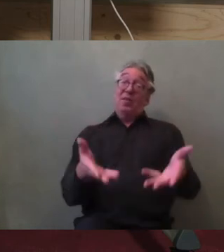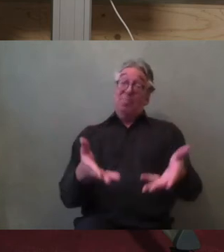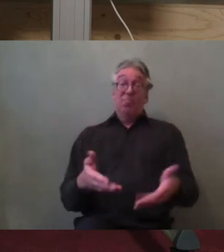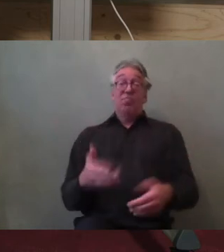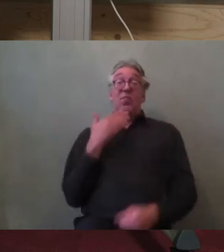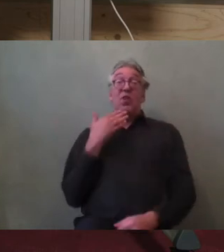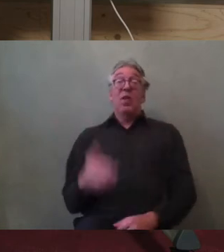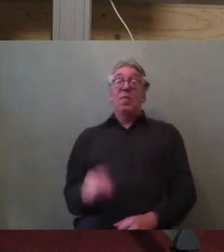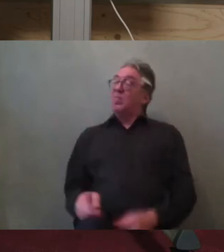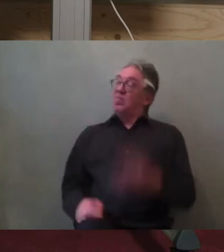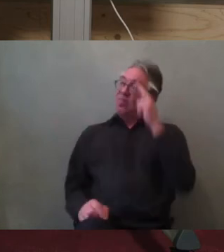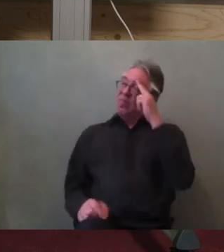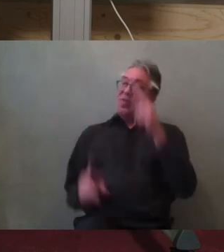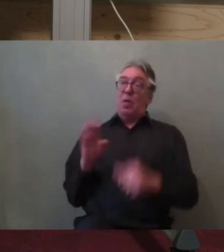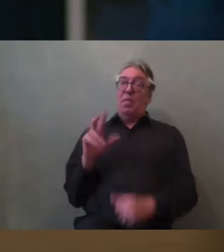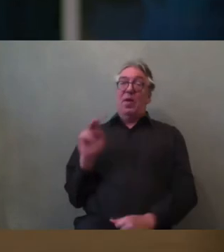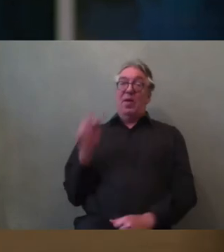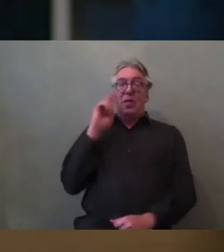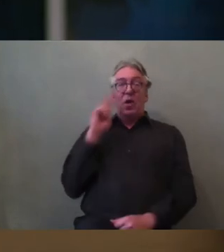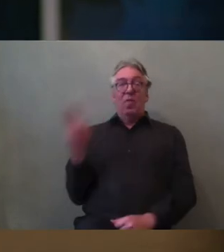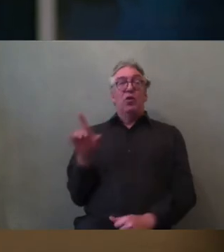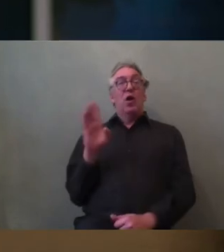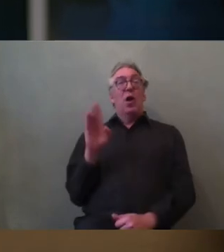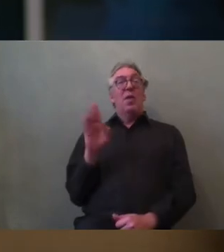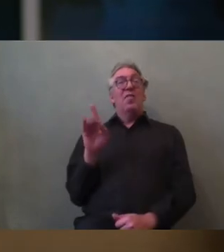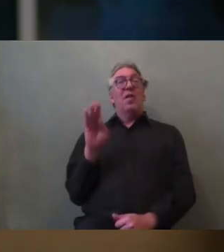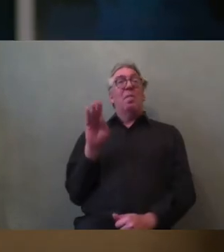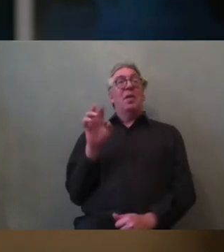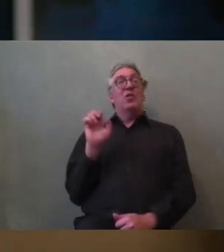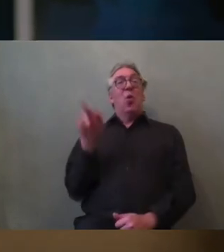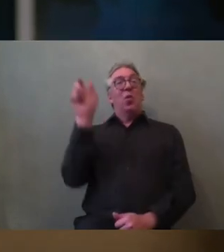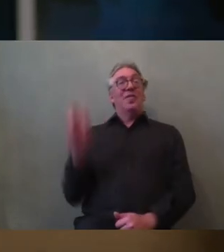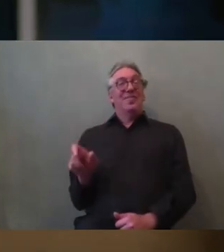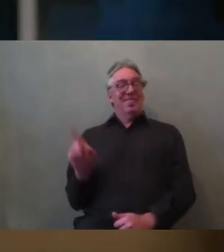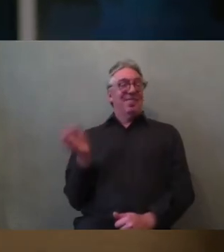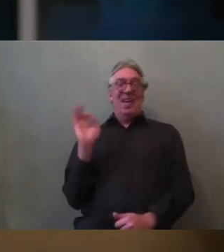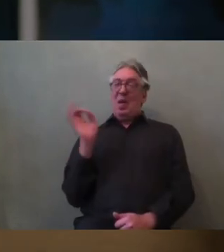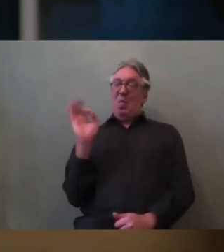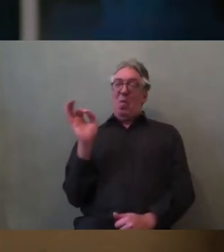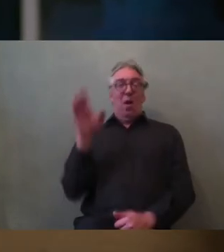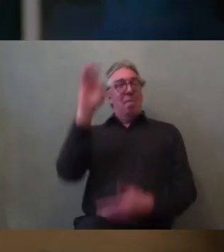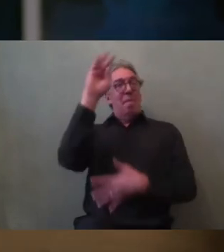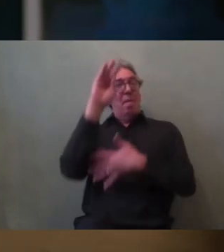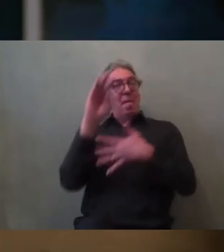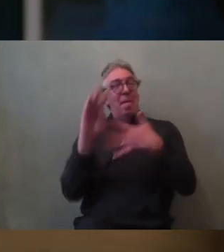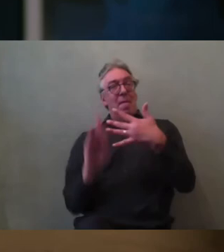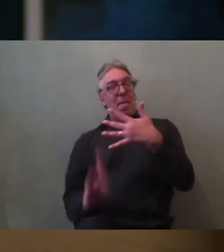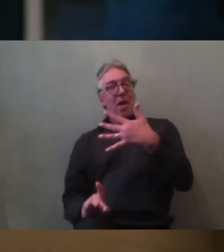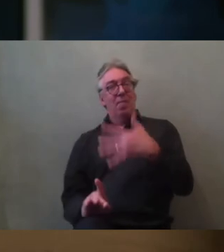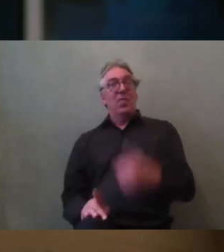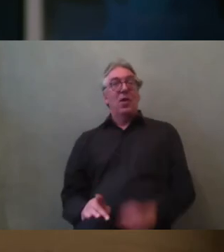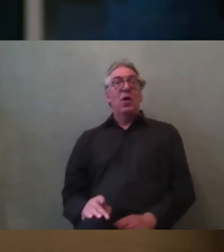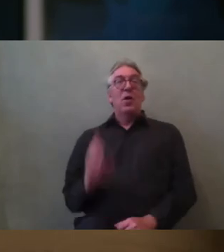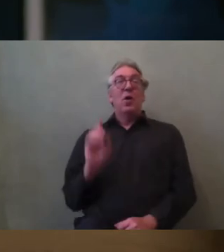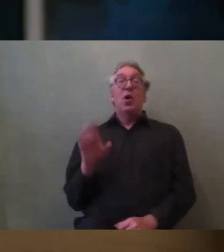Dankjewel Marleen. Nou, aan de P van persoonlijk ligt het bij Marleen zeker niet. Heel mooi, alle P's op de code DU.nl kun je daar